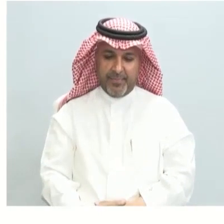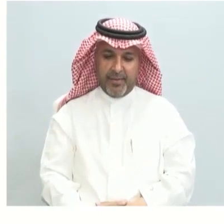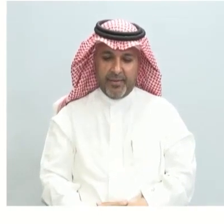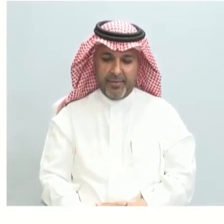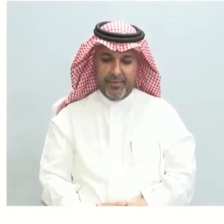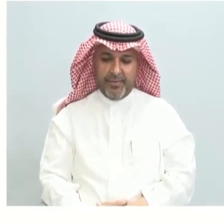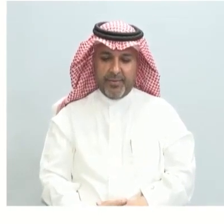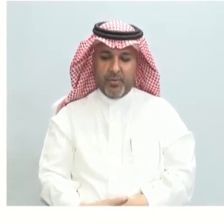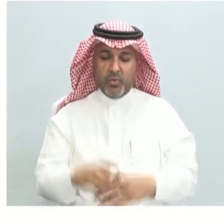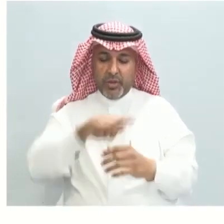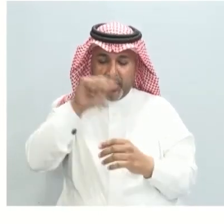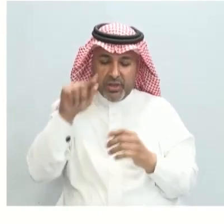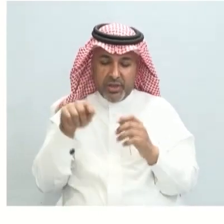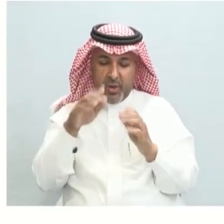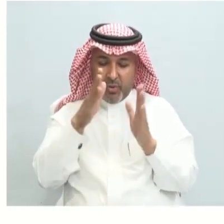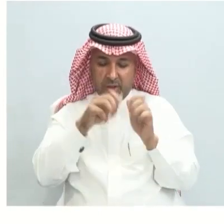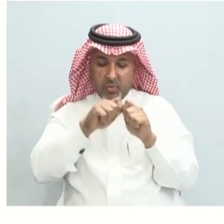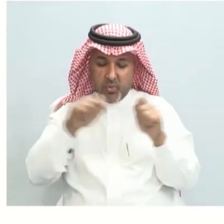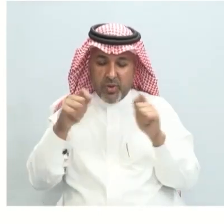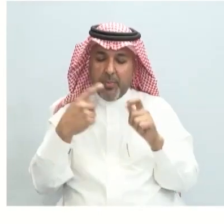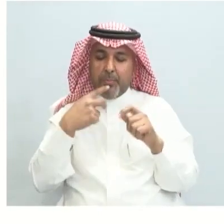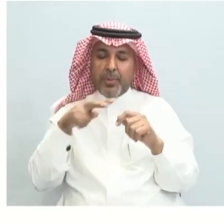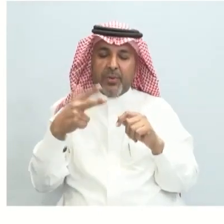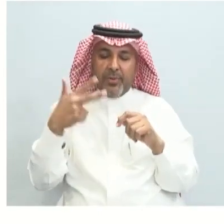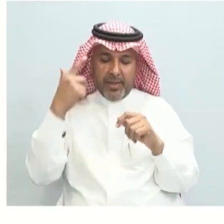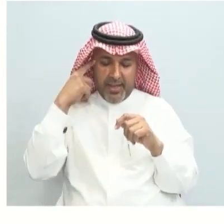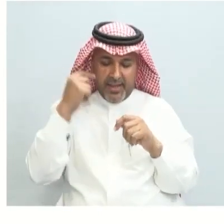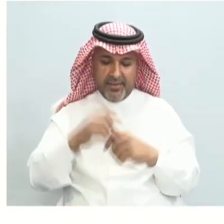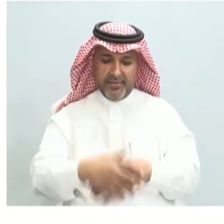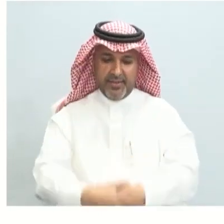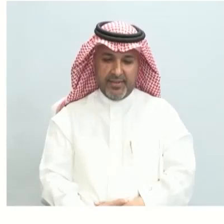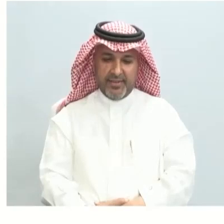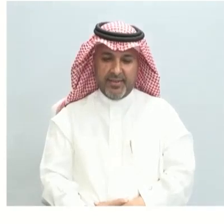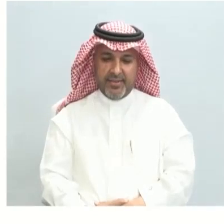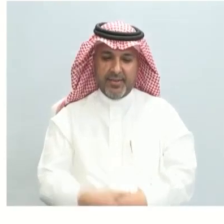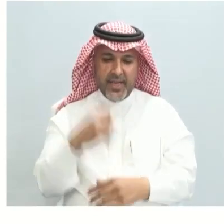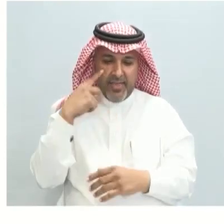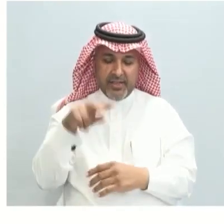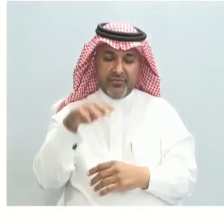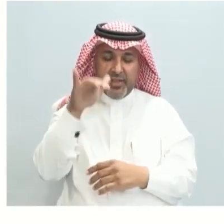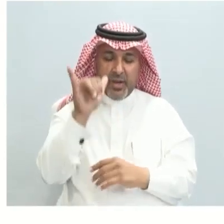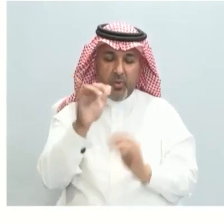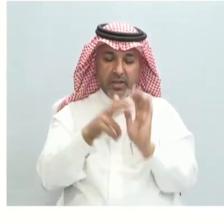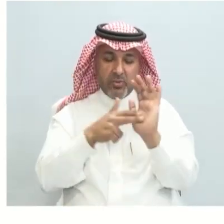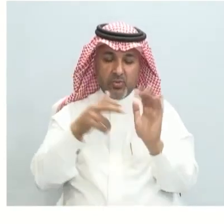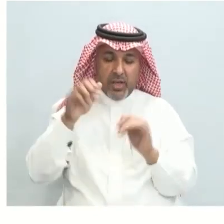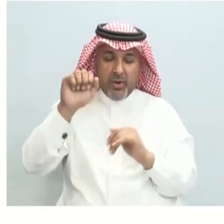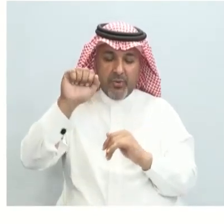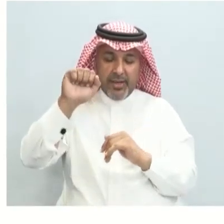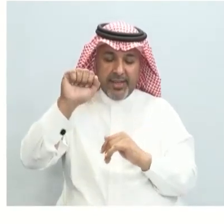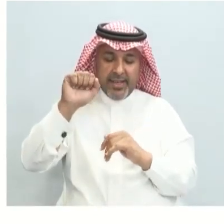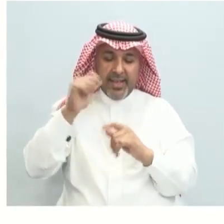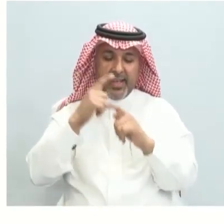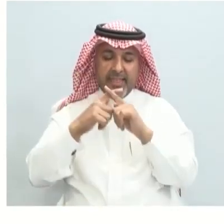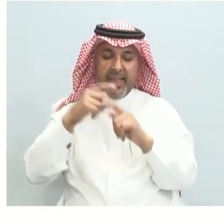ظل Y تساوي A في tan B لـ ثيتا السعة